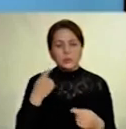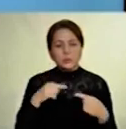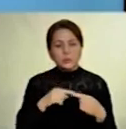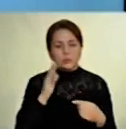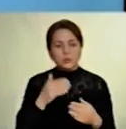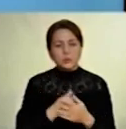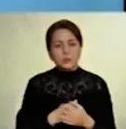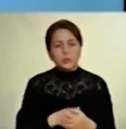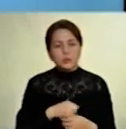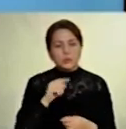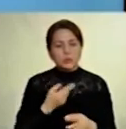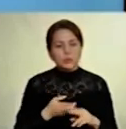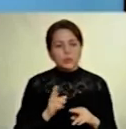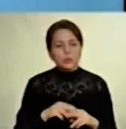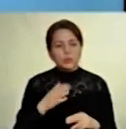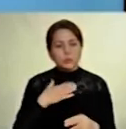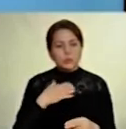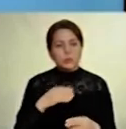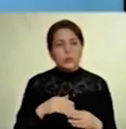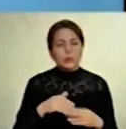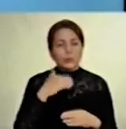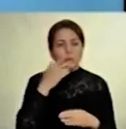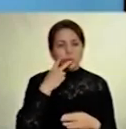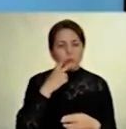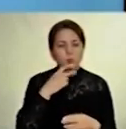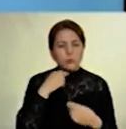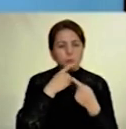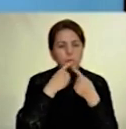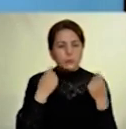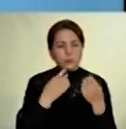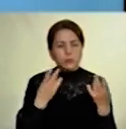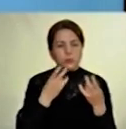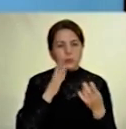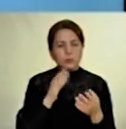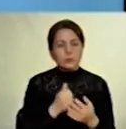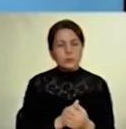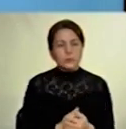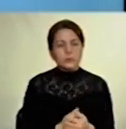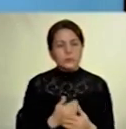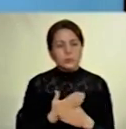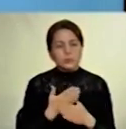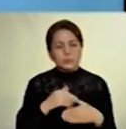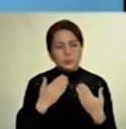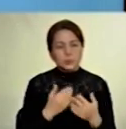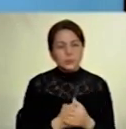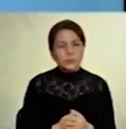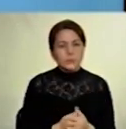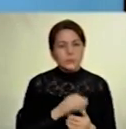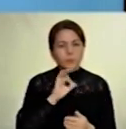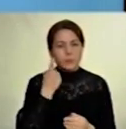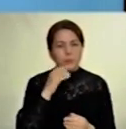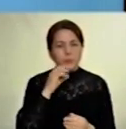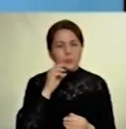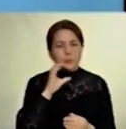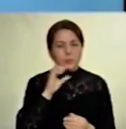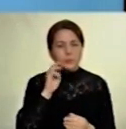kerak. Uning uchun bizga mana bu yuqoridagi ma'lumotlar yordam beradi. Demak,